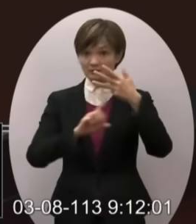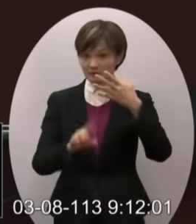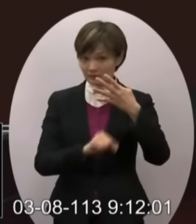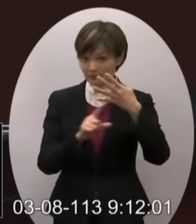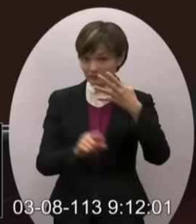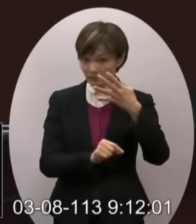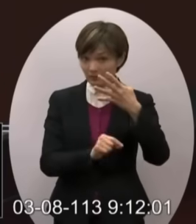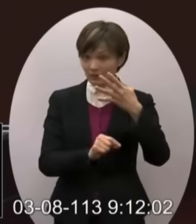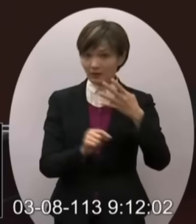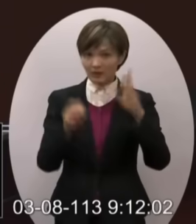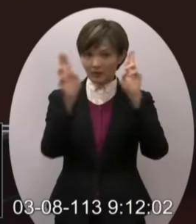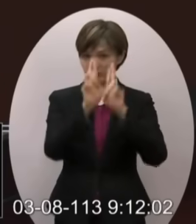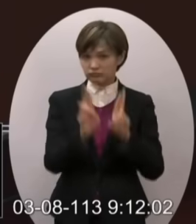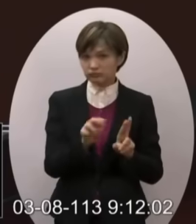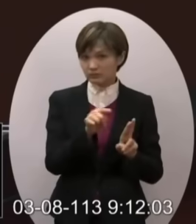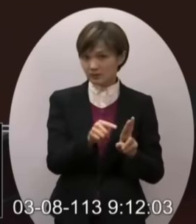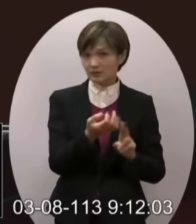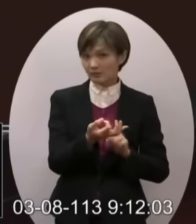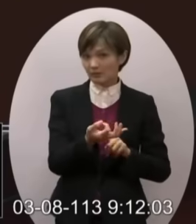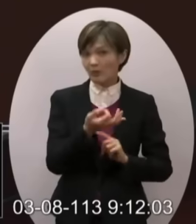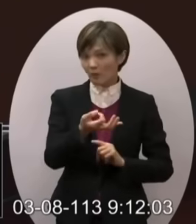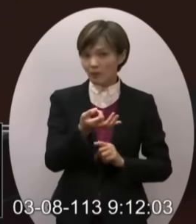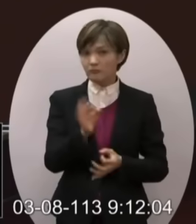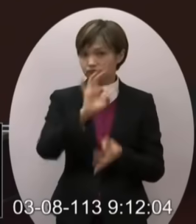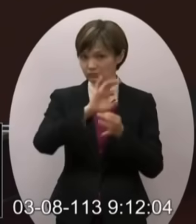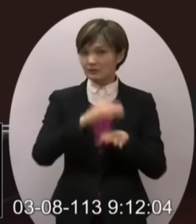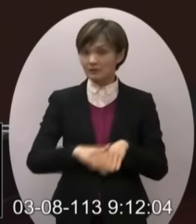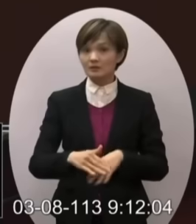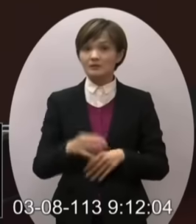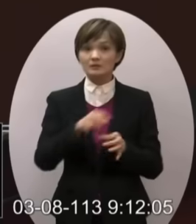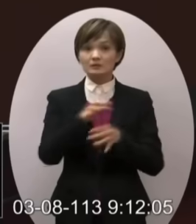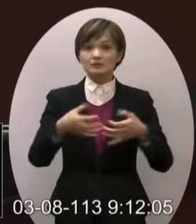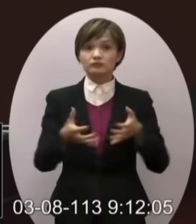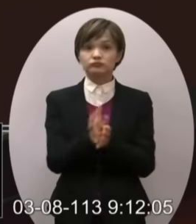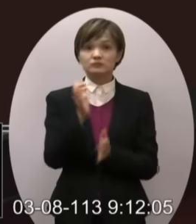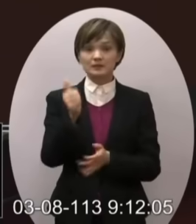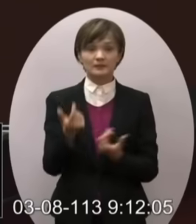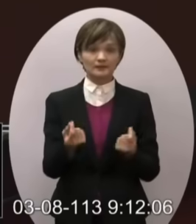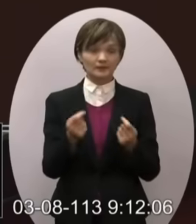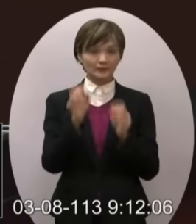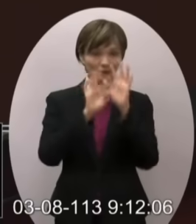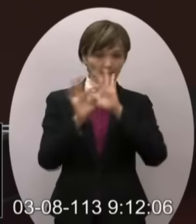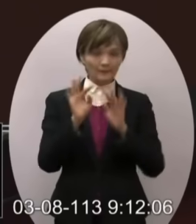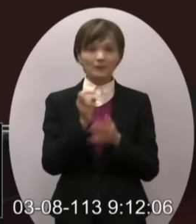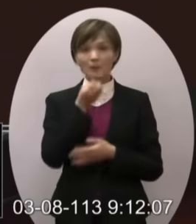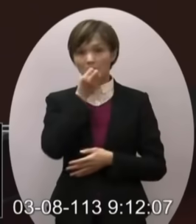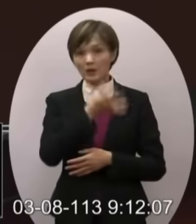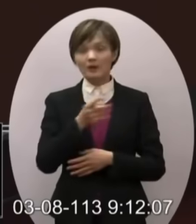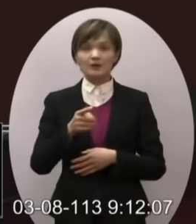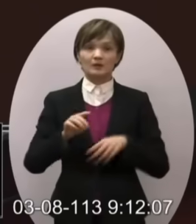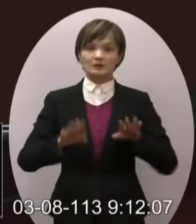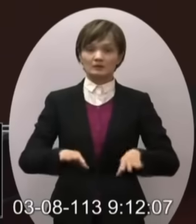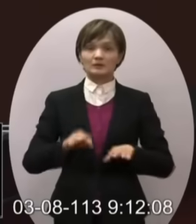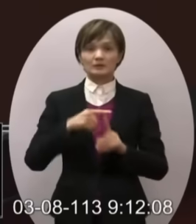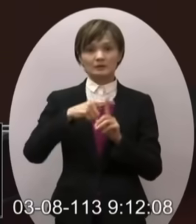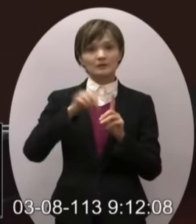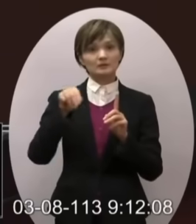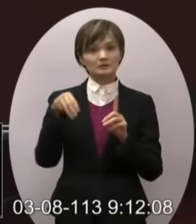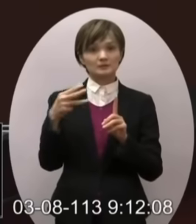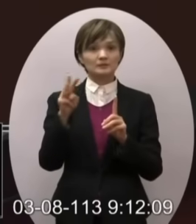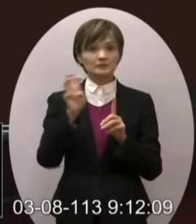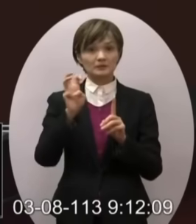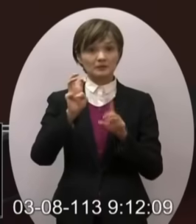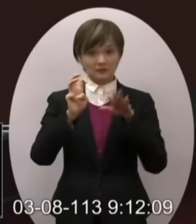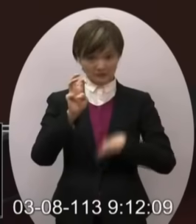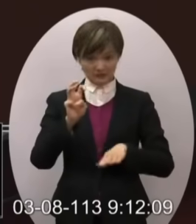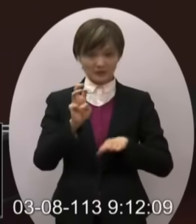电价也要调涨，经济部长也已经暗示了，可能连这一次330度以下的民生用电也会跟着涨。我们要